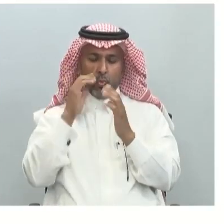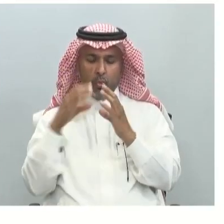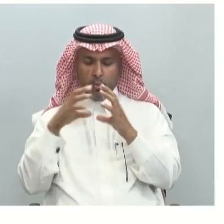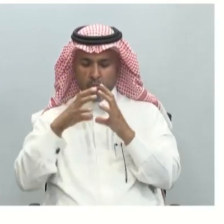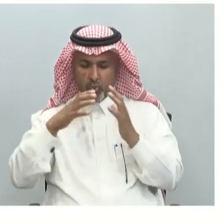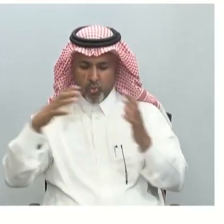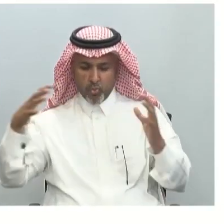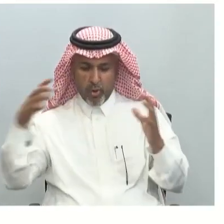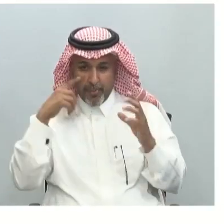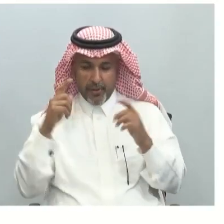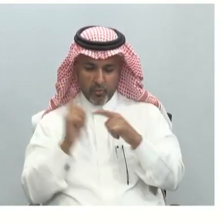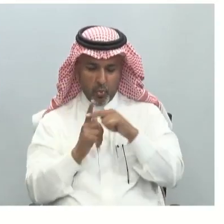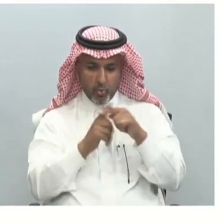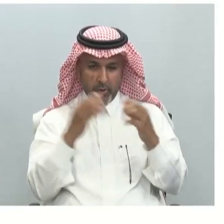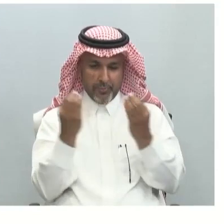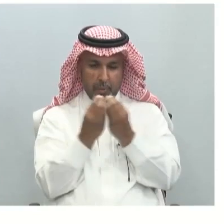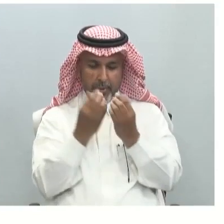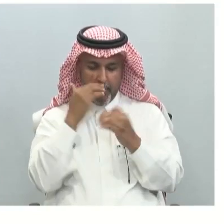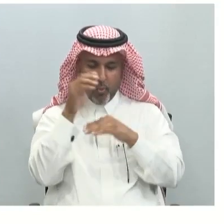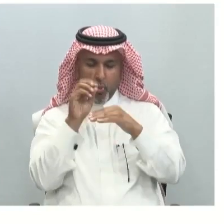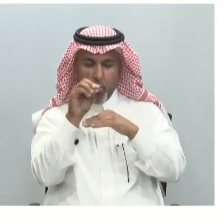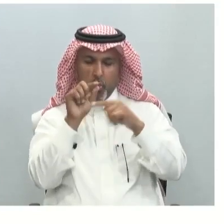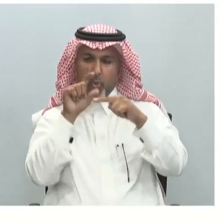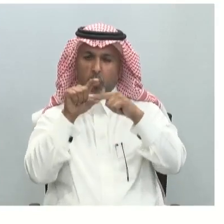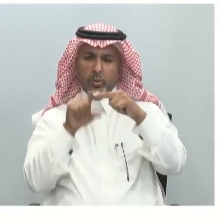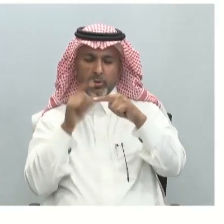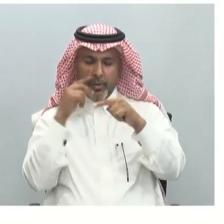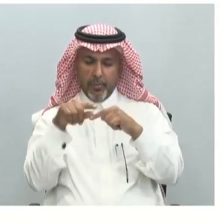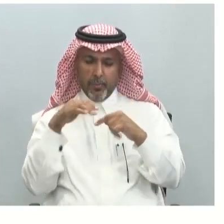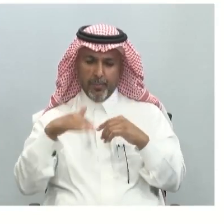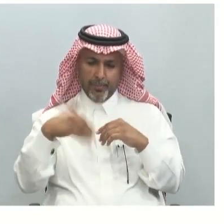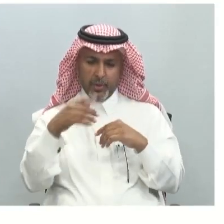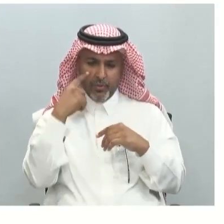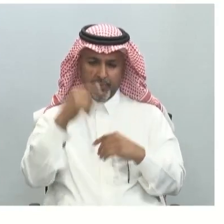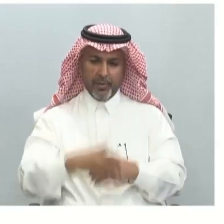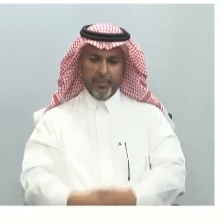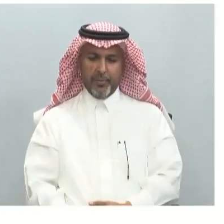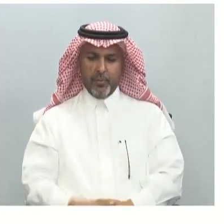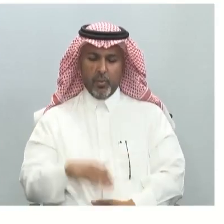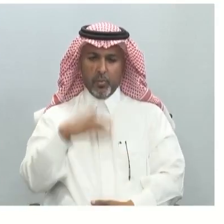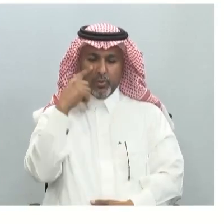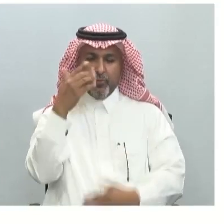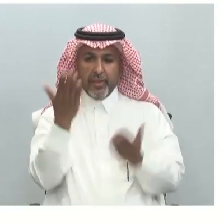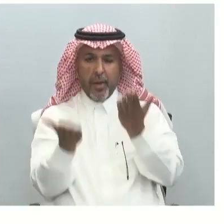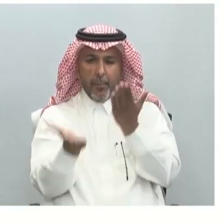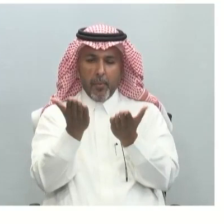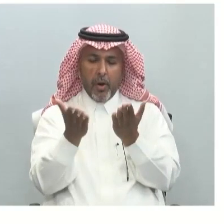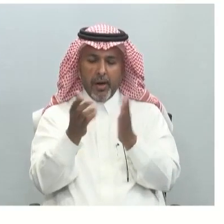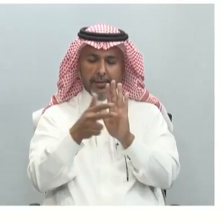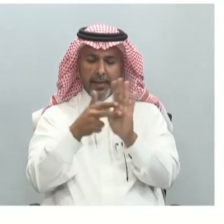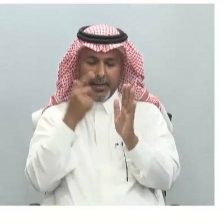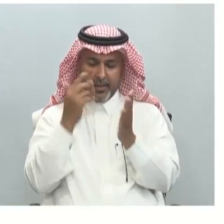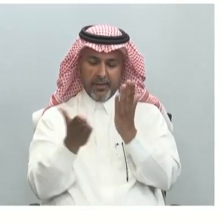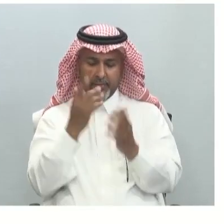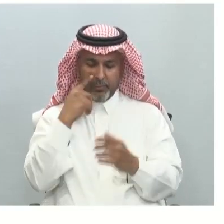وراح توجد قيم دوال كثيرات الحدود وتحل معادلات كثيرات الحدود ايضا